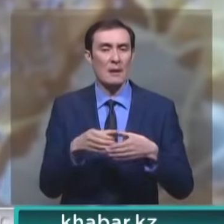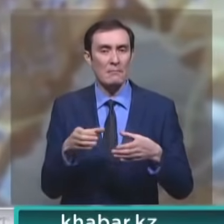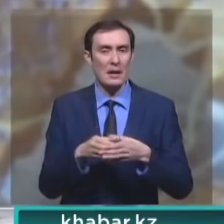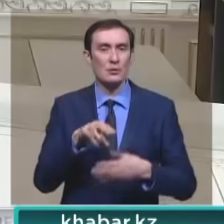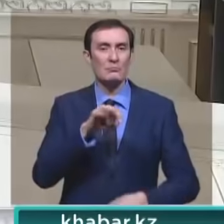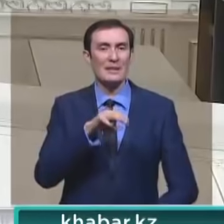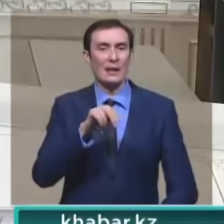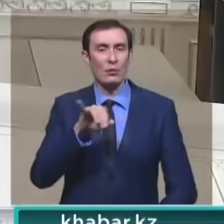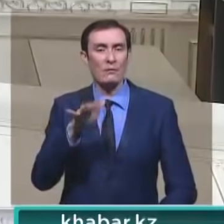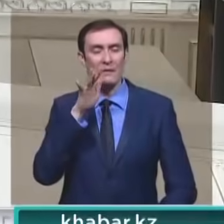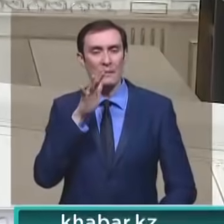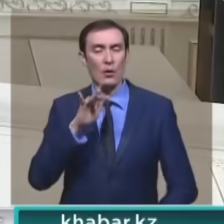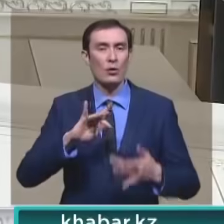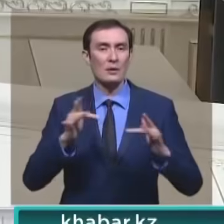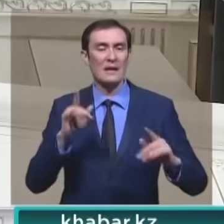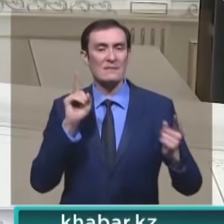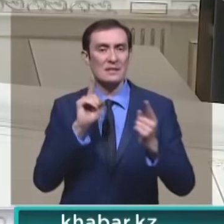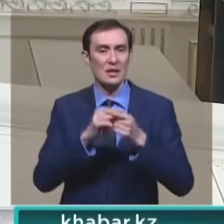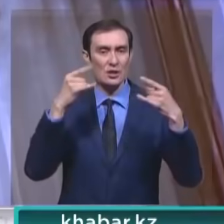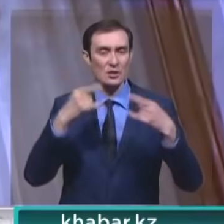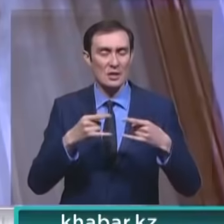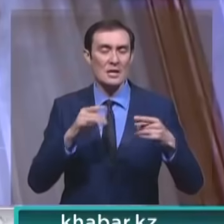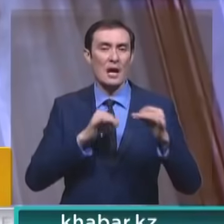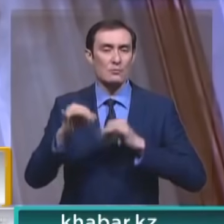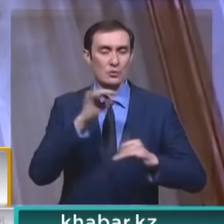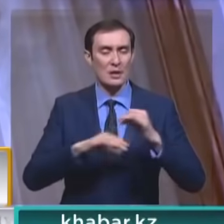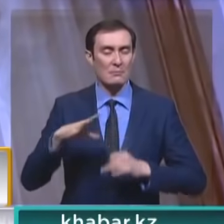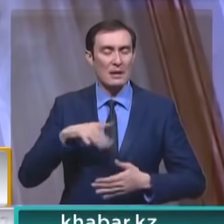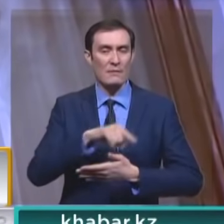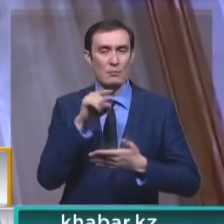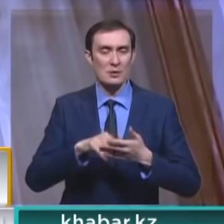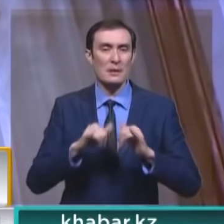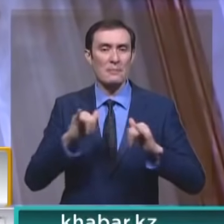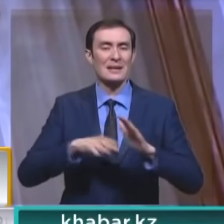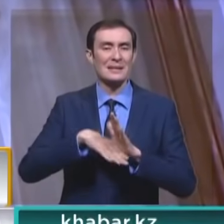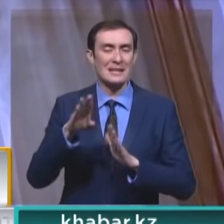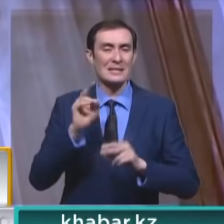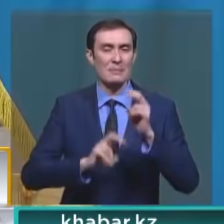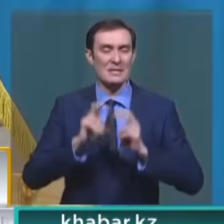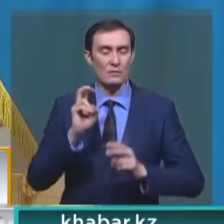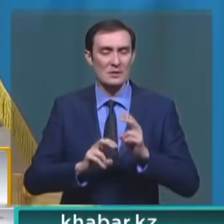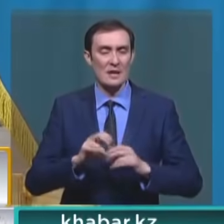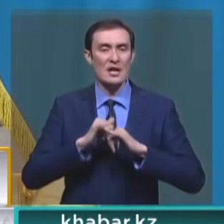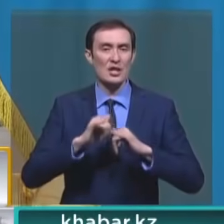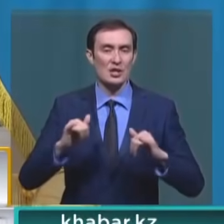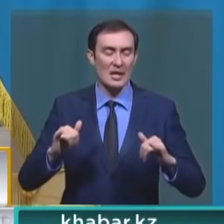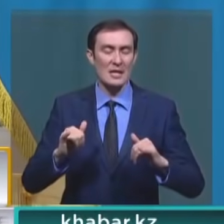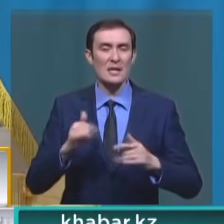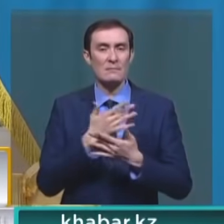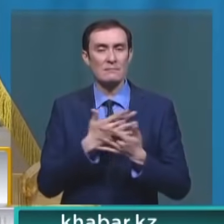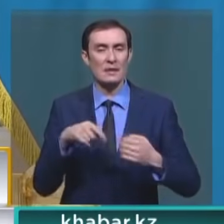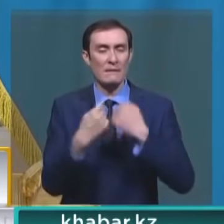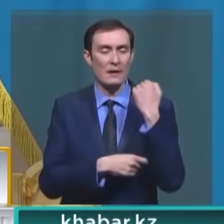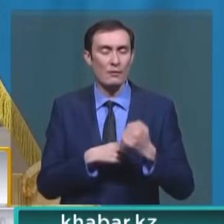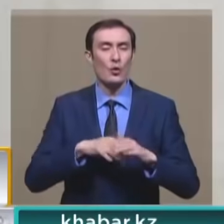лакшми mittal у во время онлайн встреч собеседники также обсудили вопросы модернизации производства расширение линейки продукции